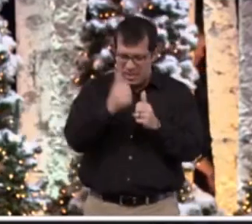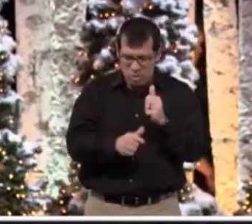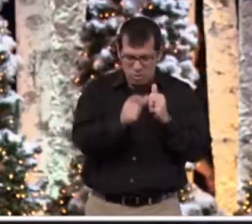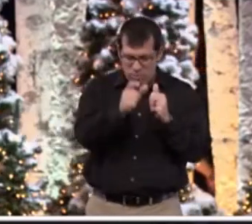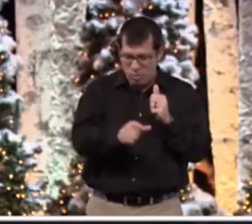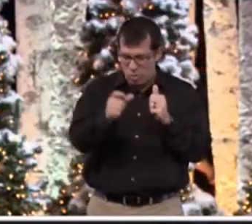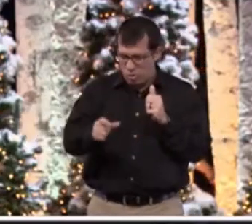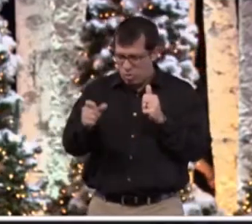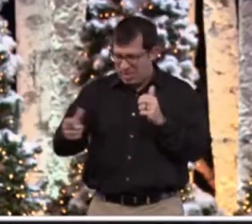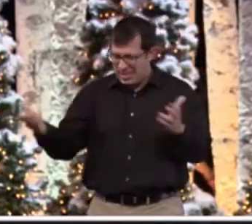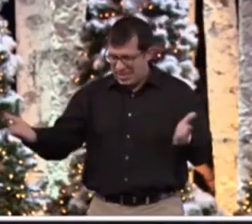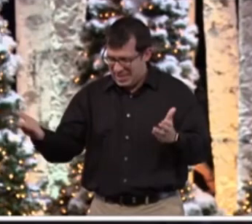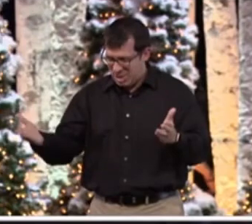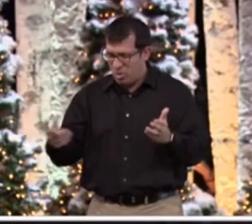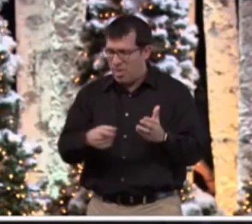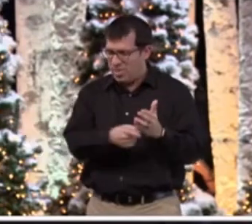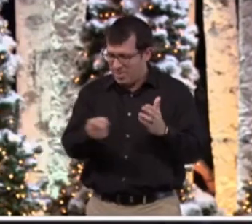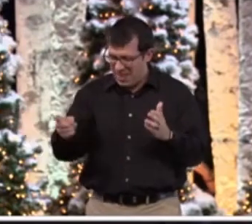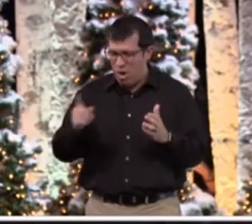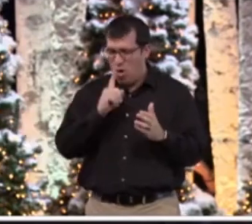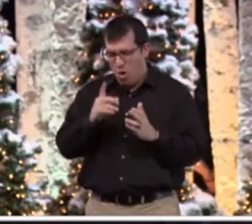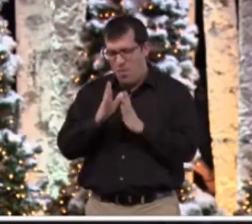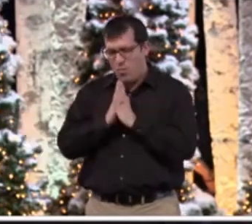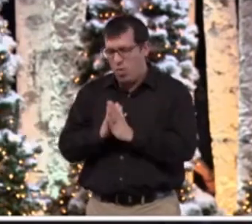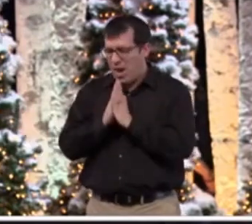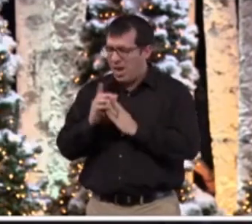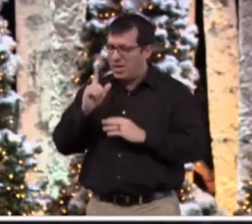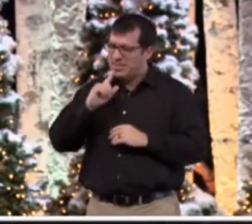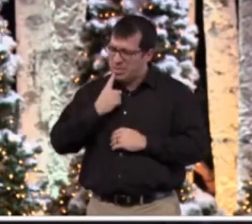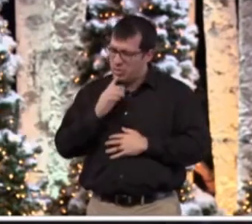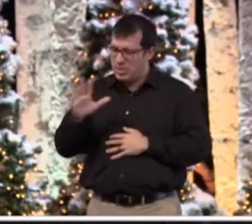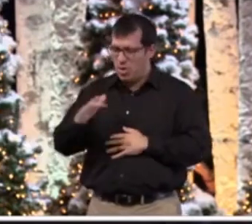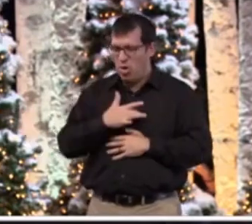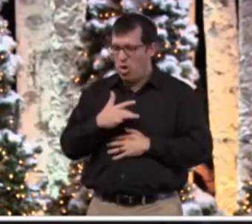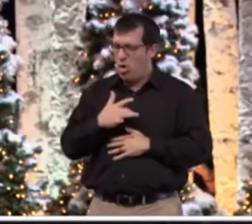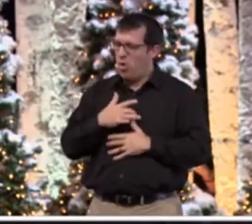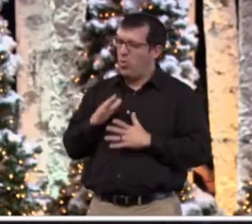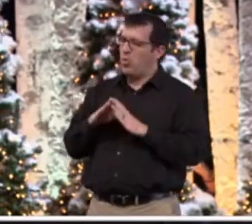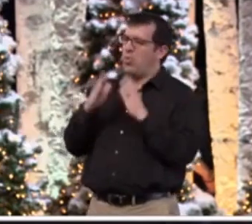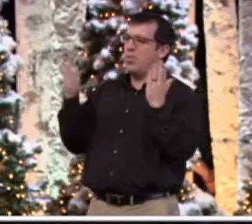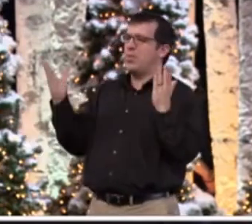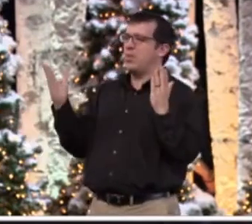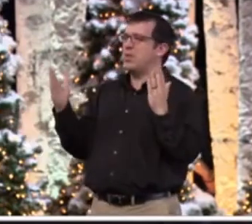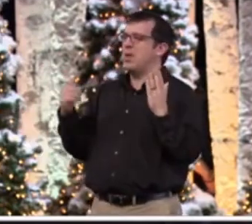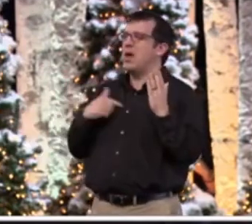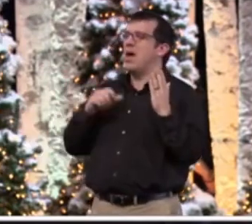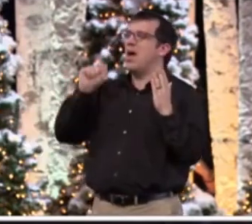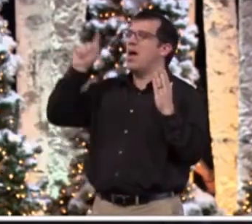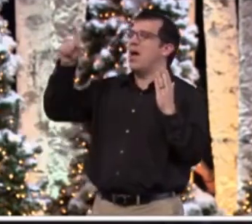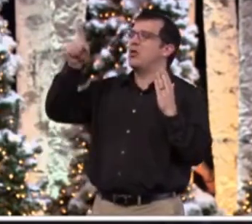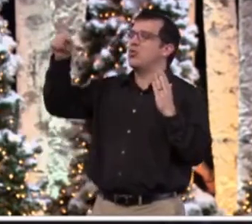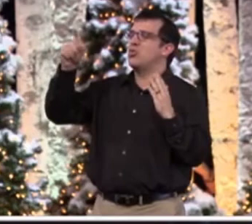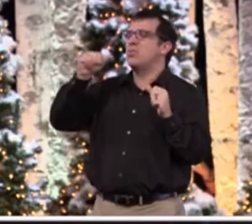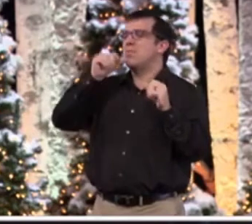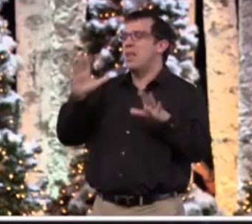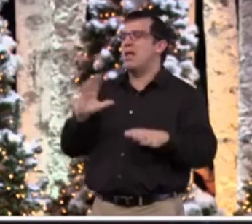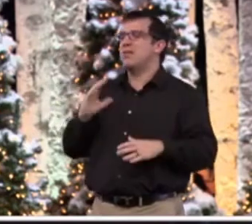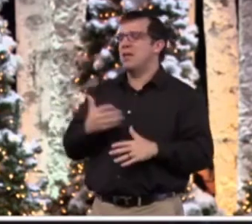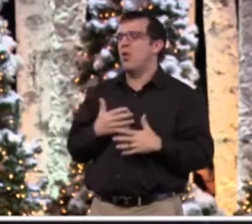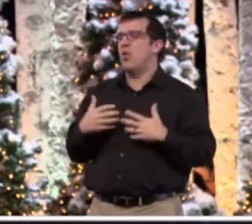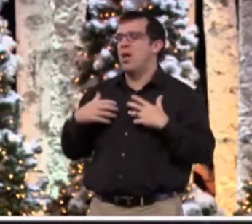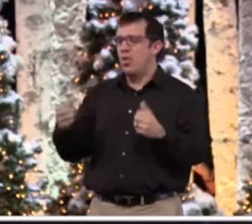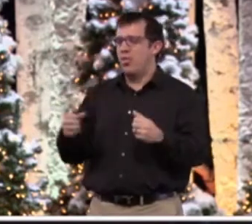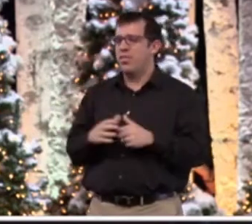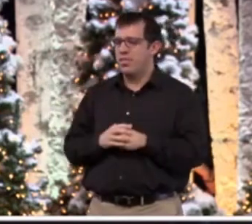गरिरहेका हरेक व्यक्तिका लागि आशिषको प्रार्थना गर्दछु। सबैभन्दा पहिले उनीहरूको स्वास्थ्यमा आशिष